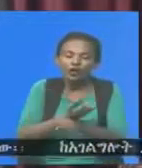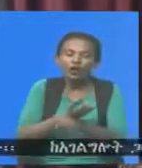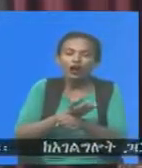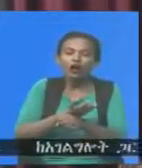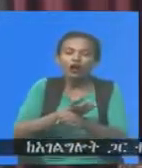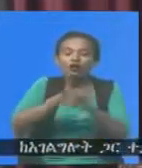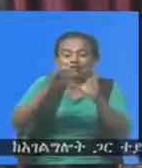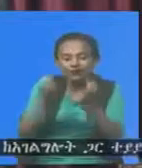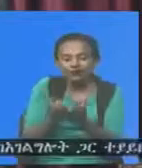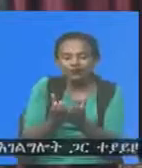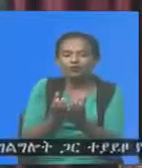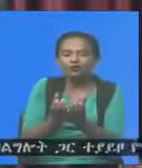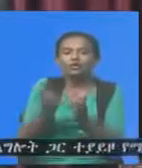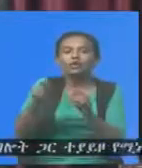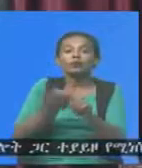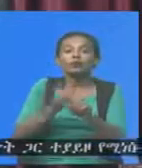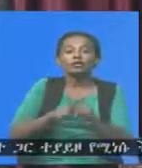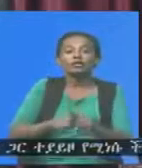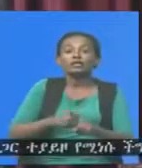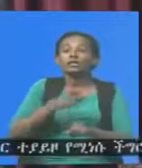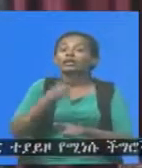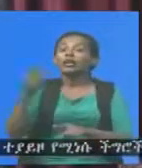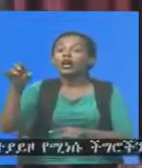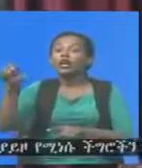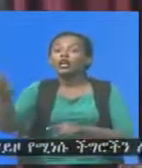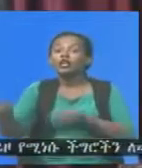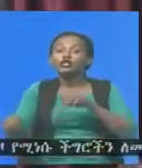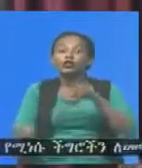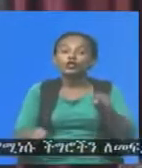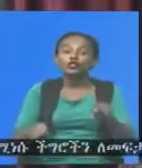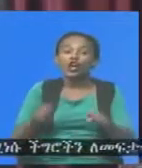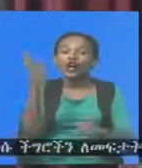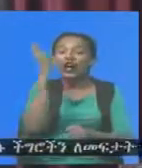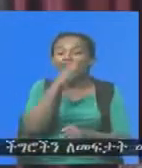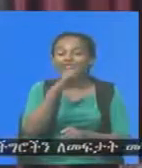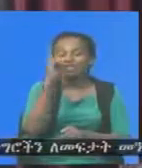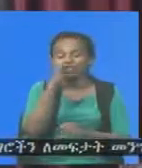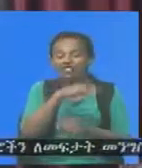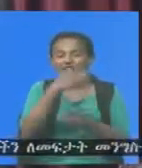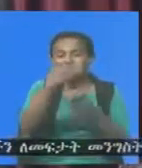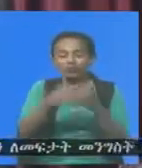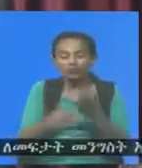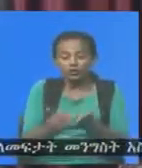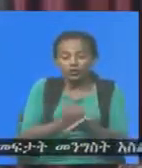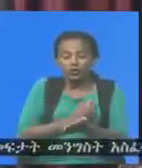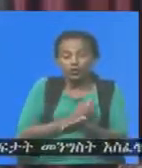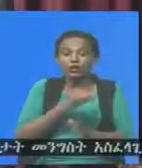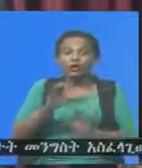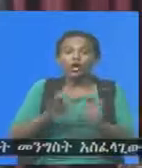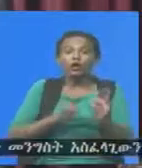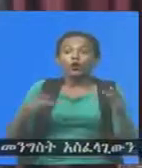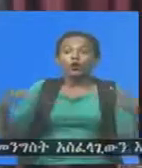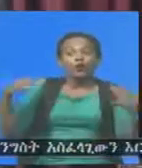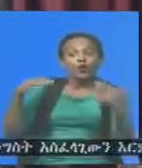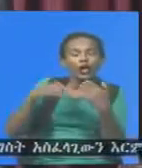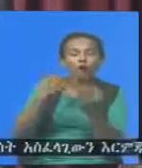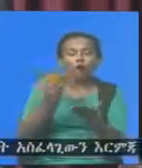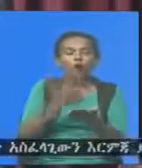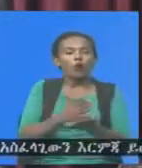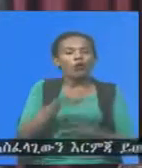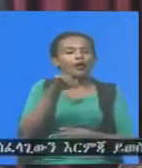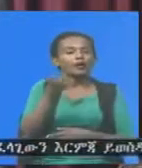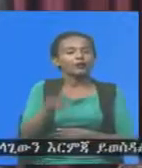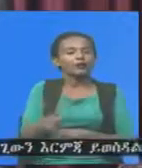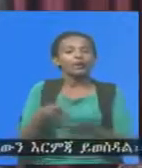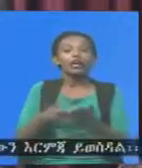ከዚያ በመለስ የቀኝ ገዢዎች አርቲፊሻል ድንበር እንደ ድንበር ወስደን የምናረጋውን ውጊያ ማቆም አለብን